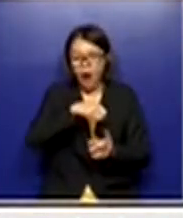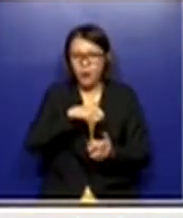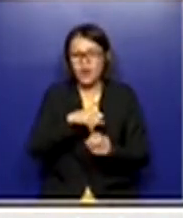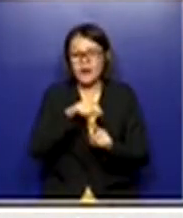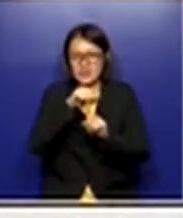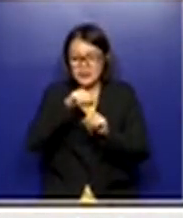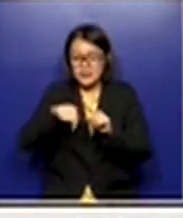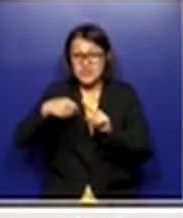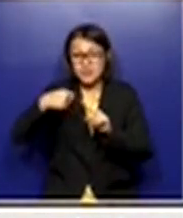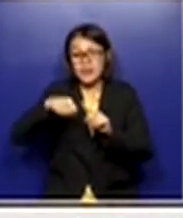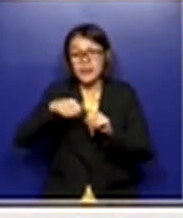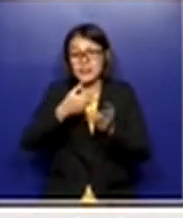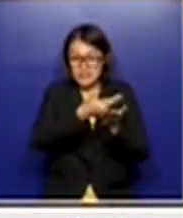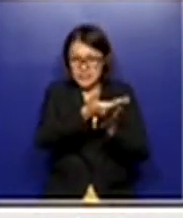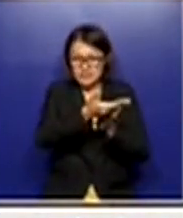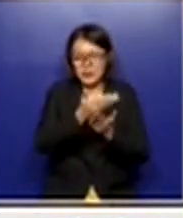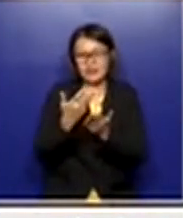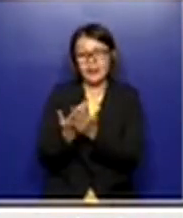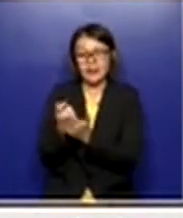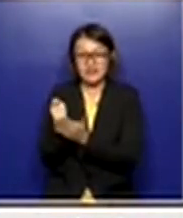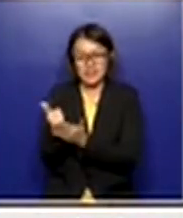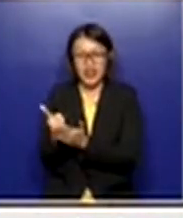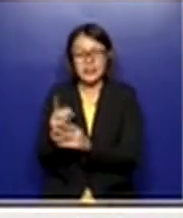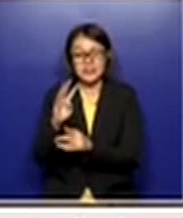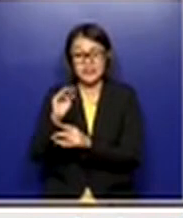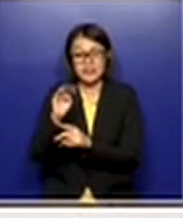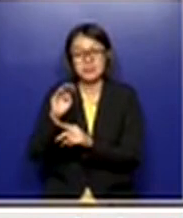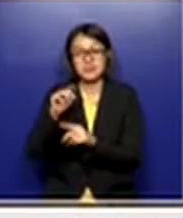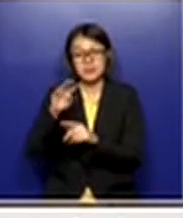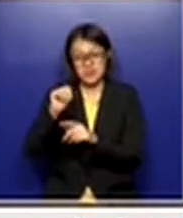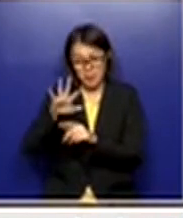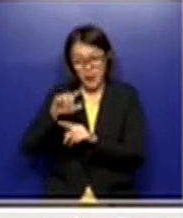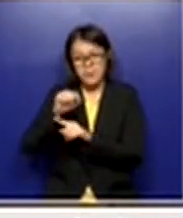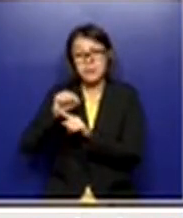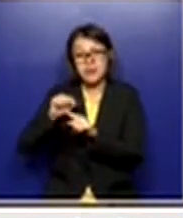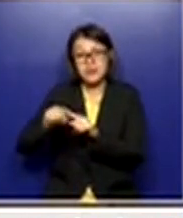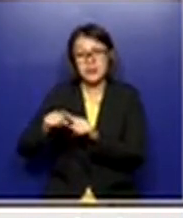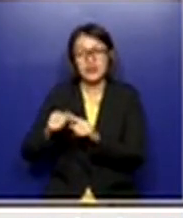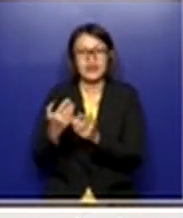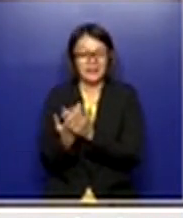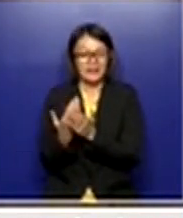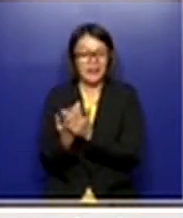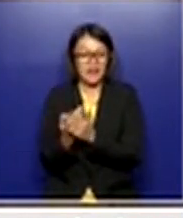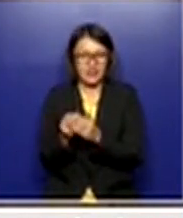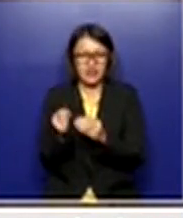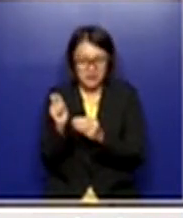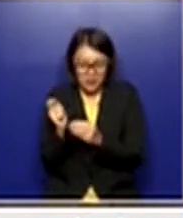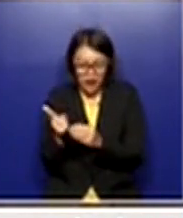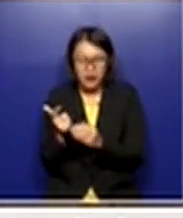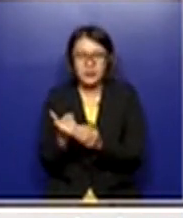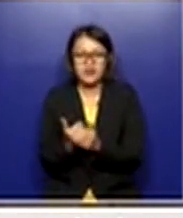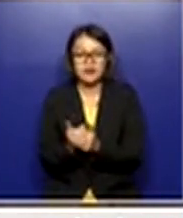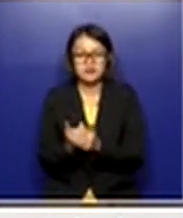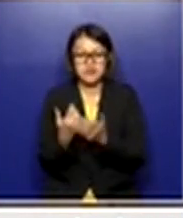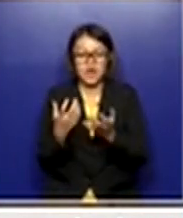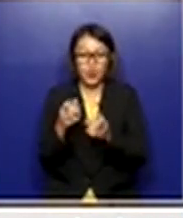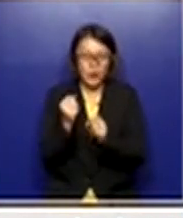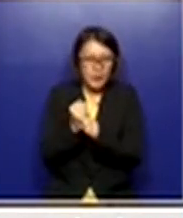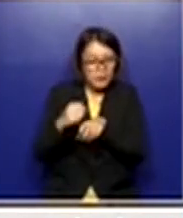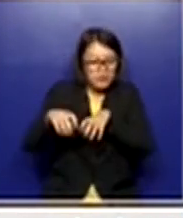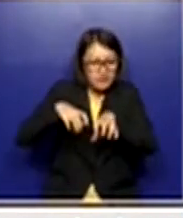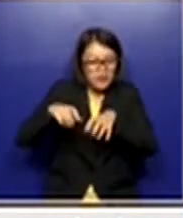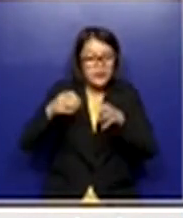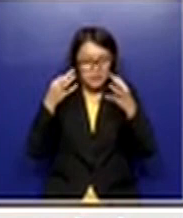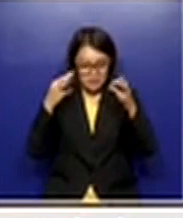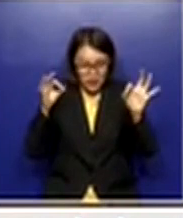10% จ้างผลิต 45% ซึ่งจ้างผลิตตรงนี้ค่ะกำลังจะเปิดให้มีผู้ผลิตอิสระเข้ามาทำง